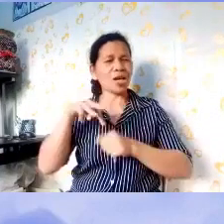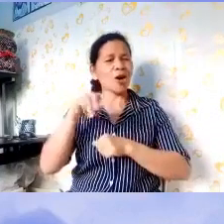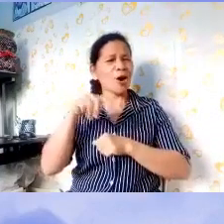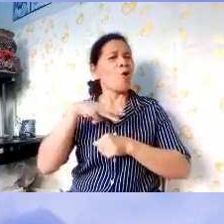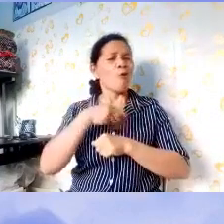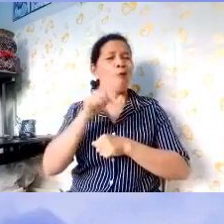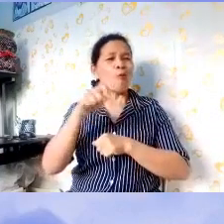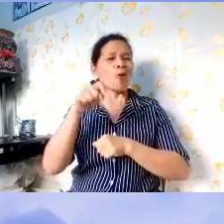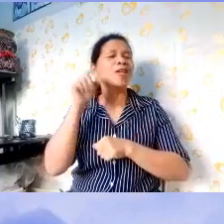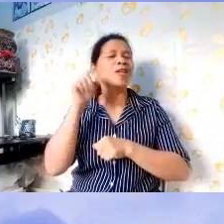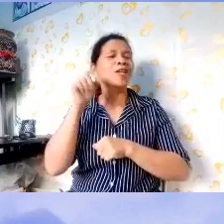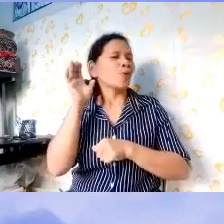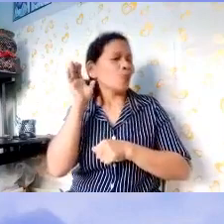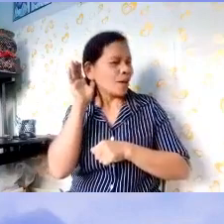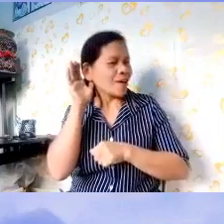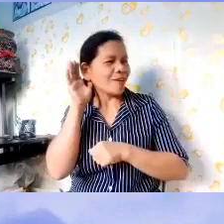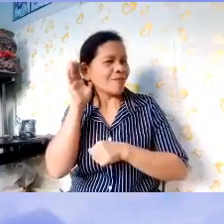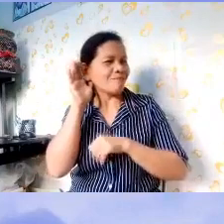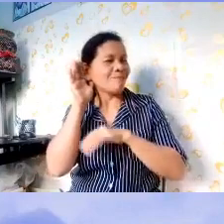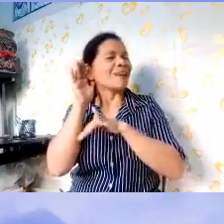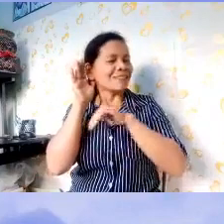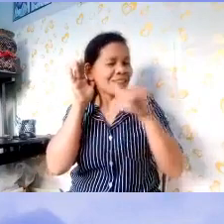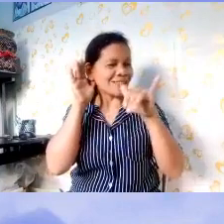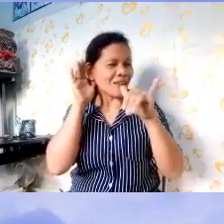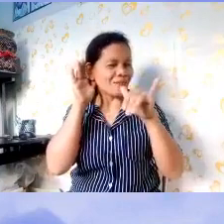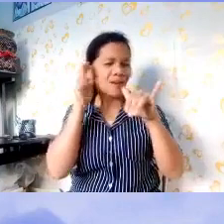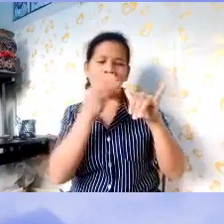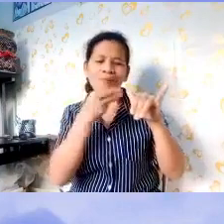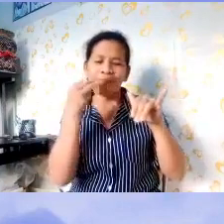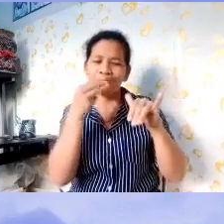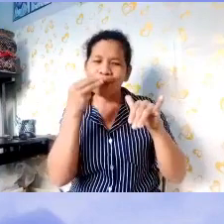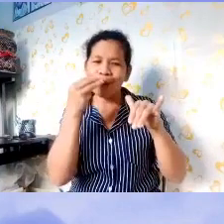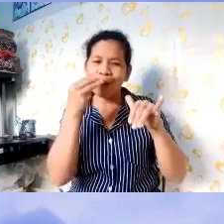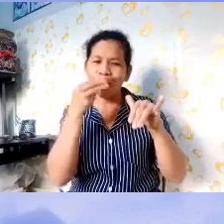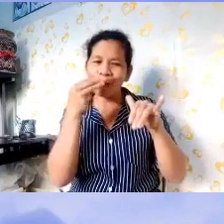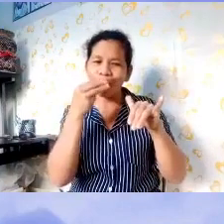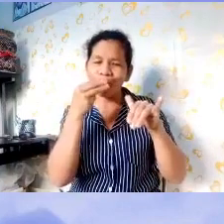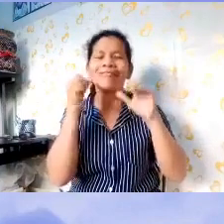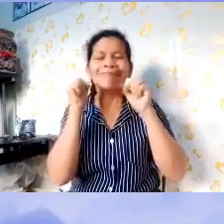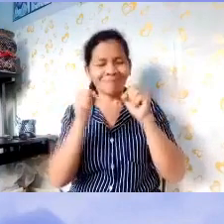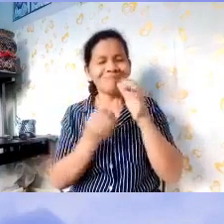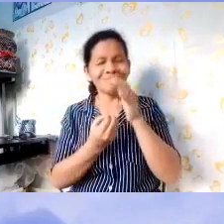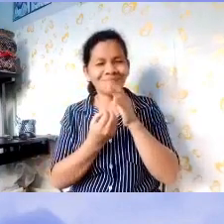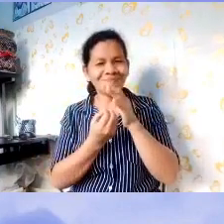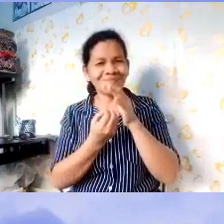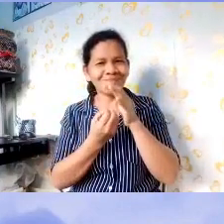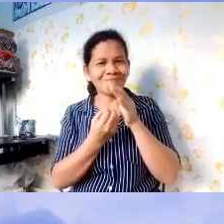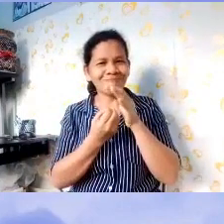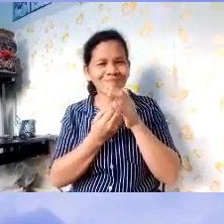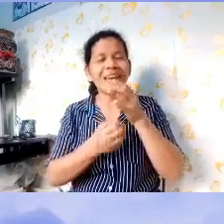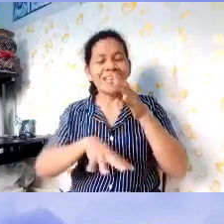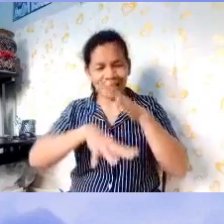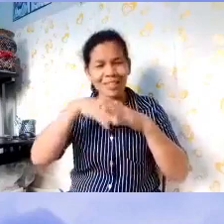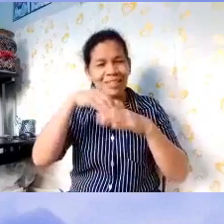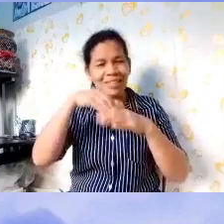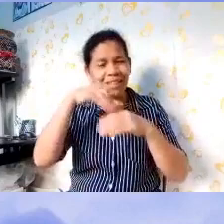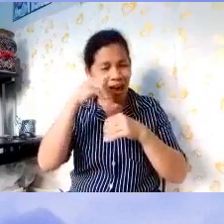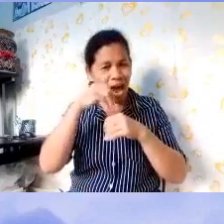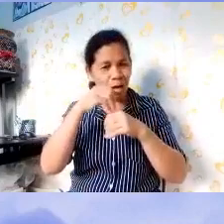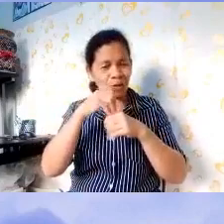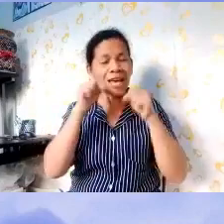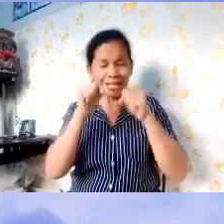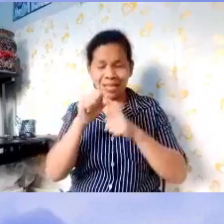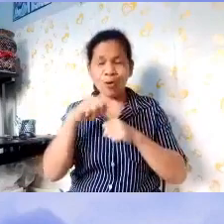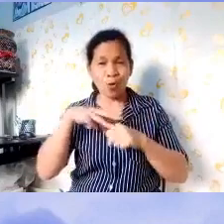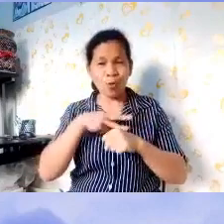Kasi sa ating bibig ay lalabas kung ano po yung ating napakinggan na sasabihin